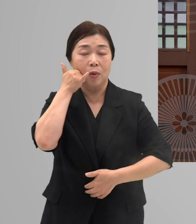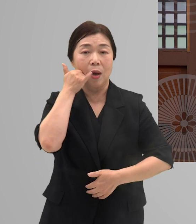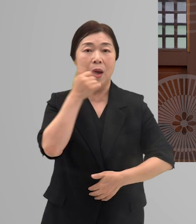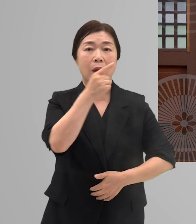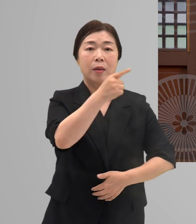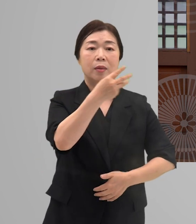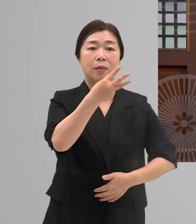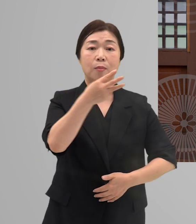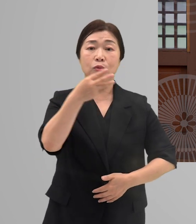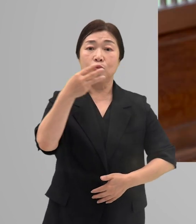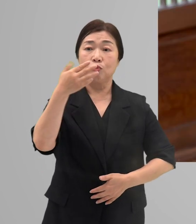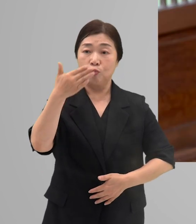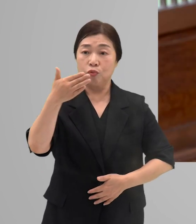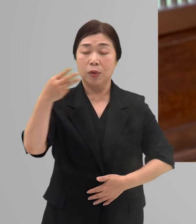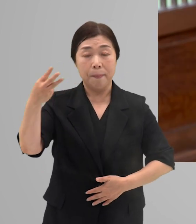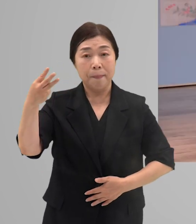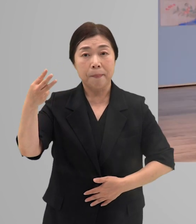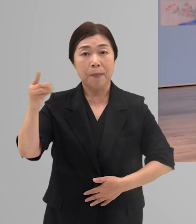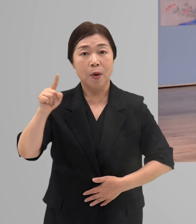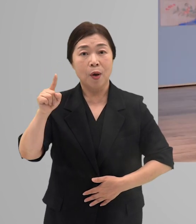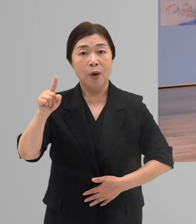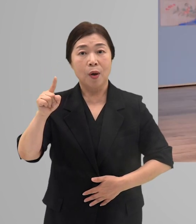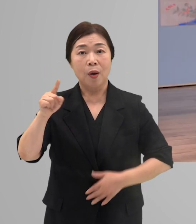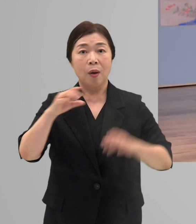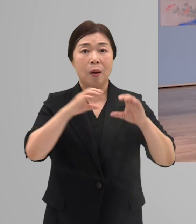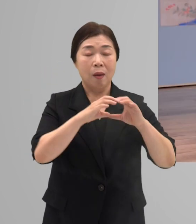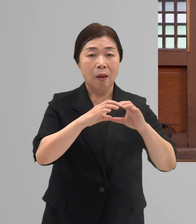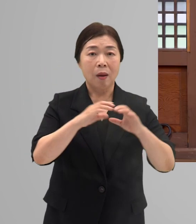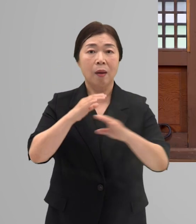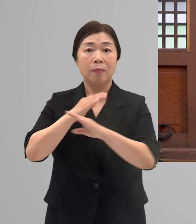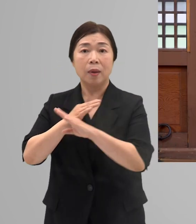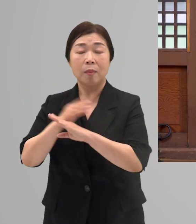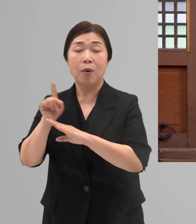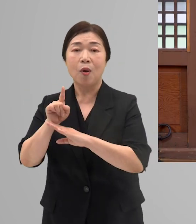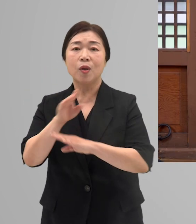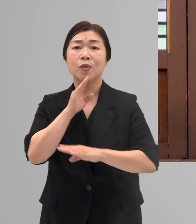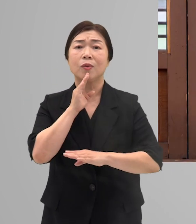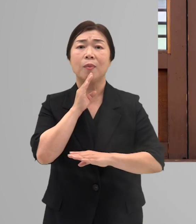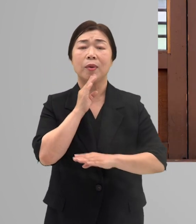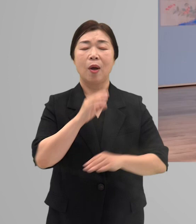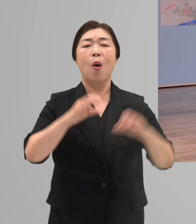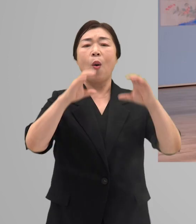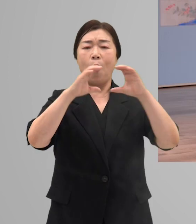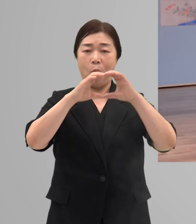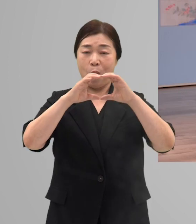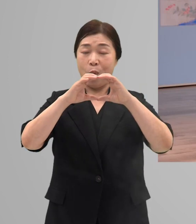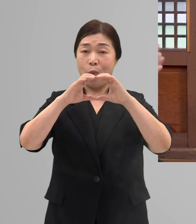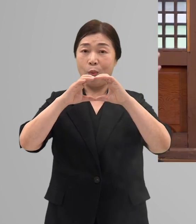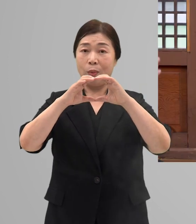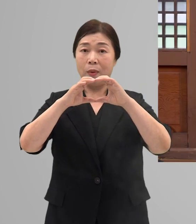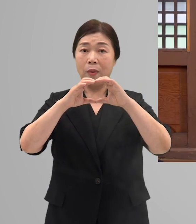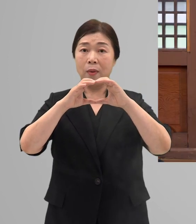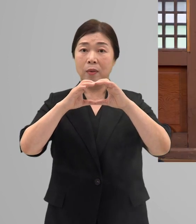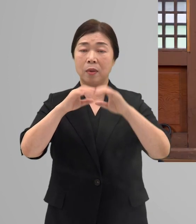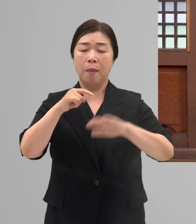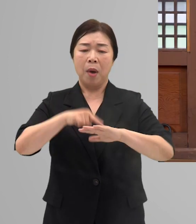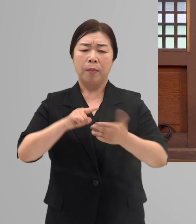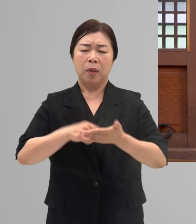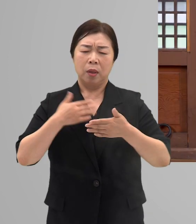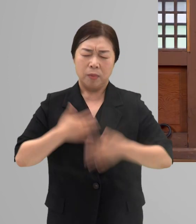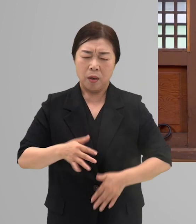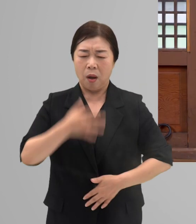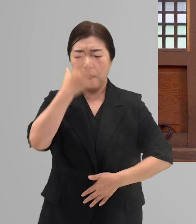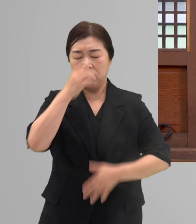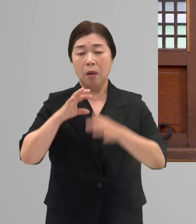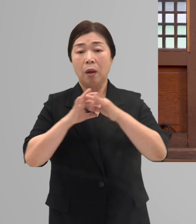번호는 1393이다. 어떻게 알지? 네, 정답은 O입니다. 마음이 힘들거나